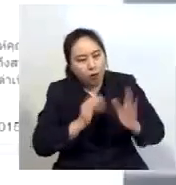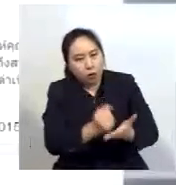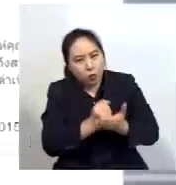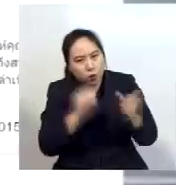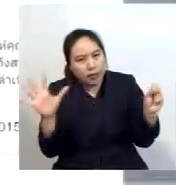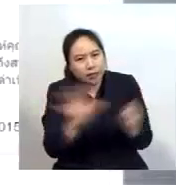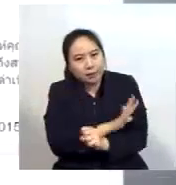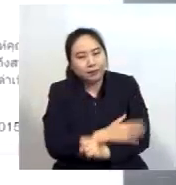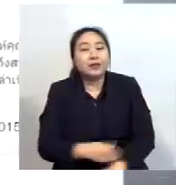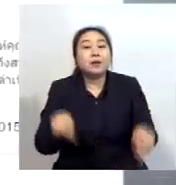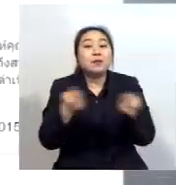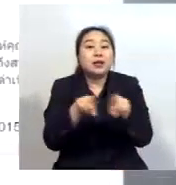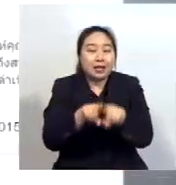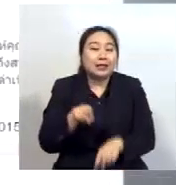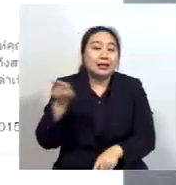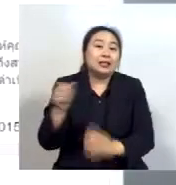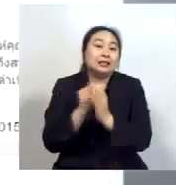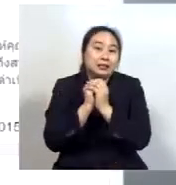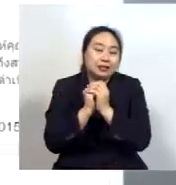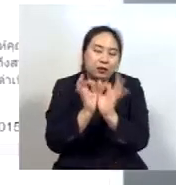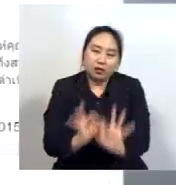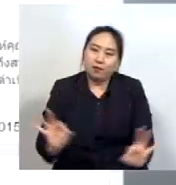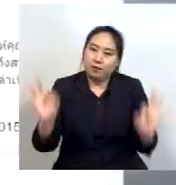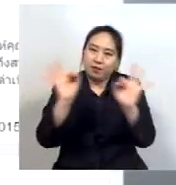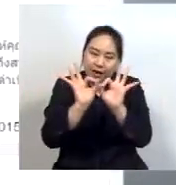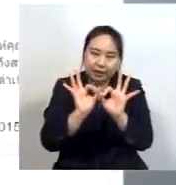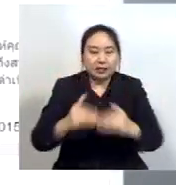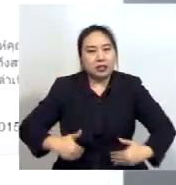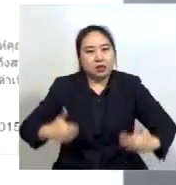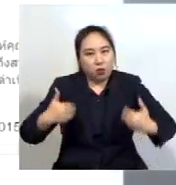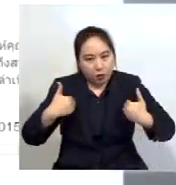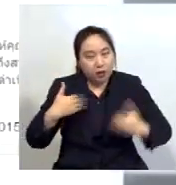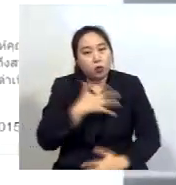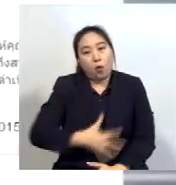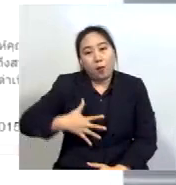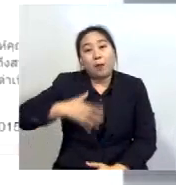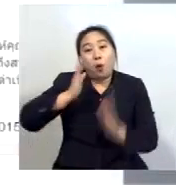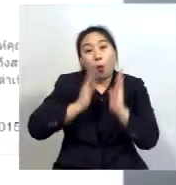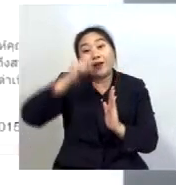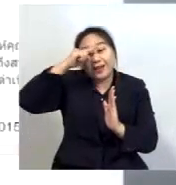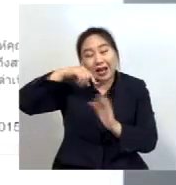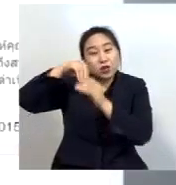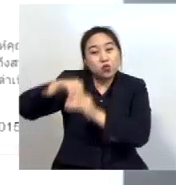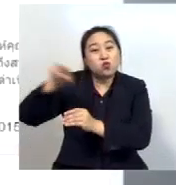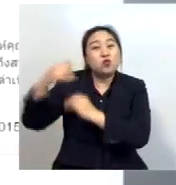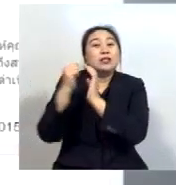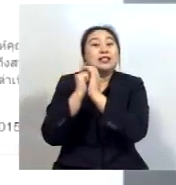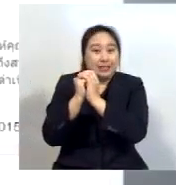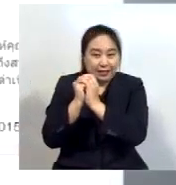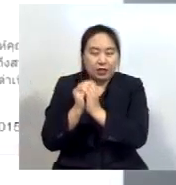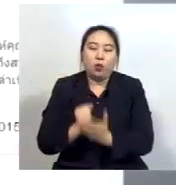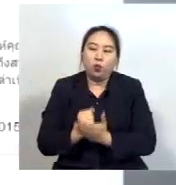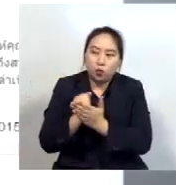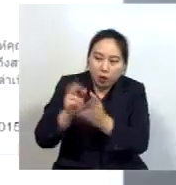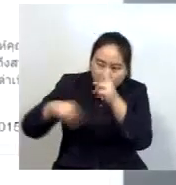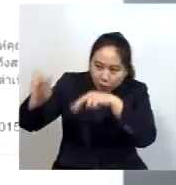เช่นเดียวกับฝ่ายจีนค่ะที่ให้ความสำคัญในการปกป้องชีวิตและสุขภาพของคนไทยในประเทศจีนโดยมีการติดต่อสื่อสารกับรัฐบ